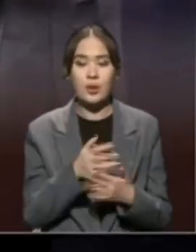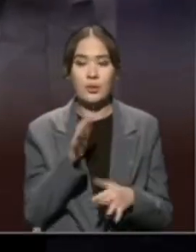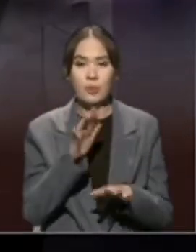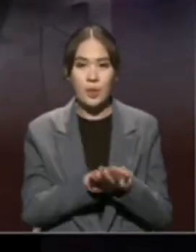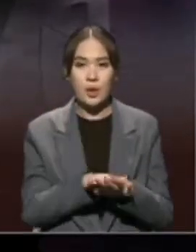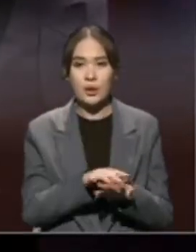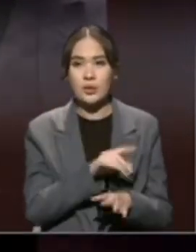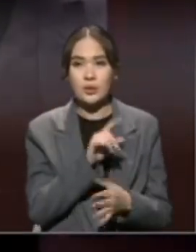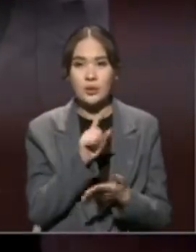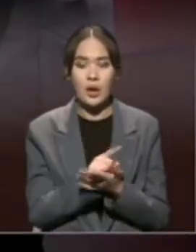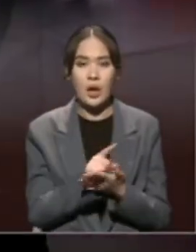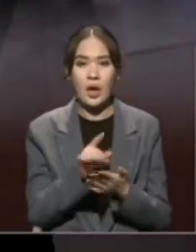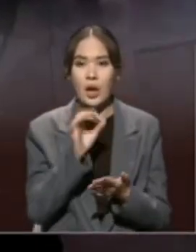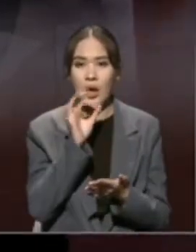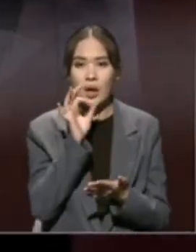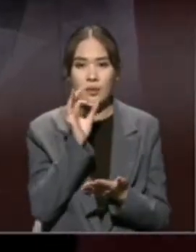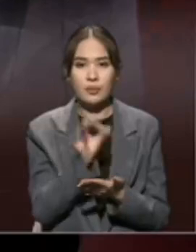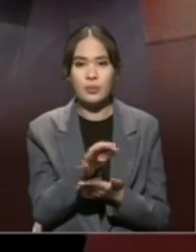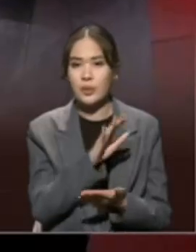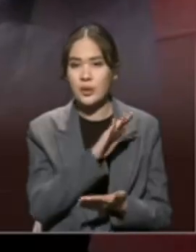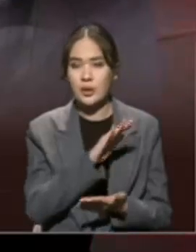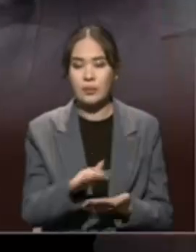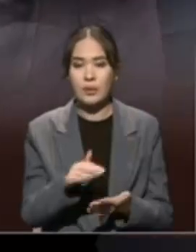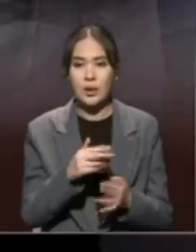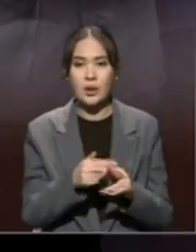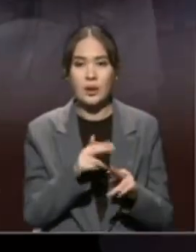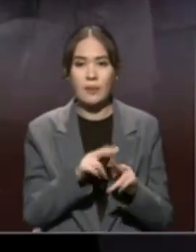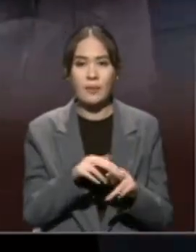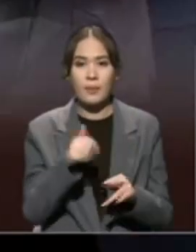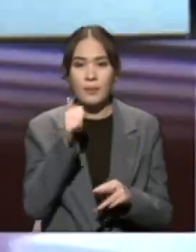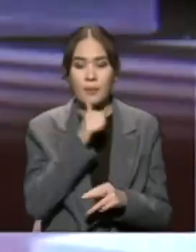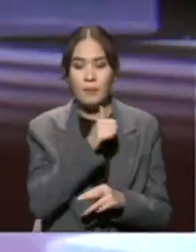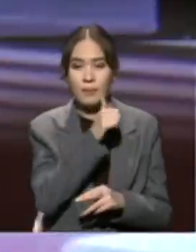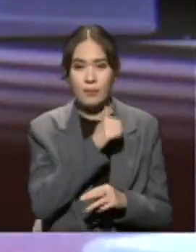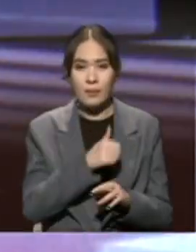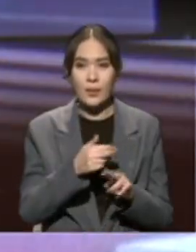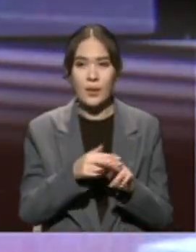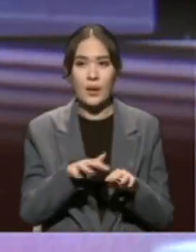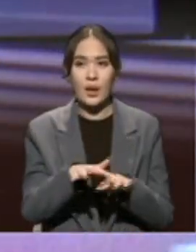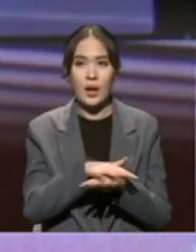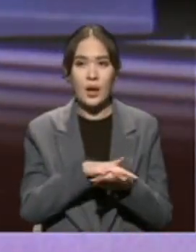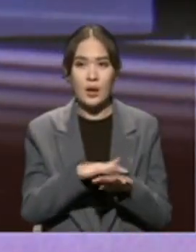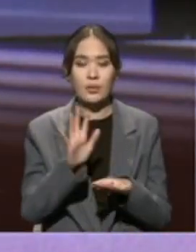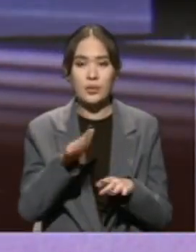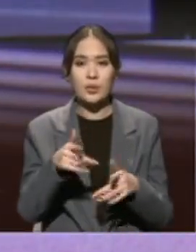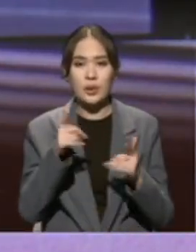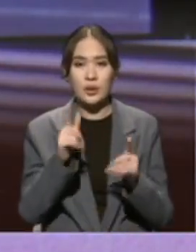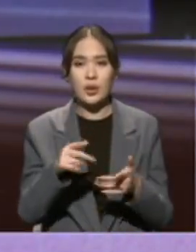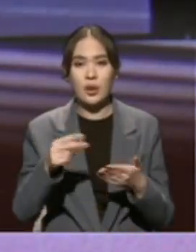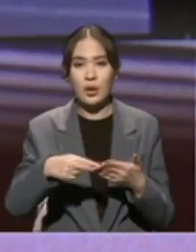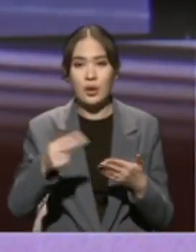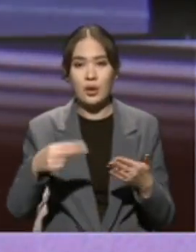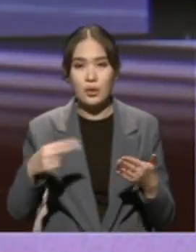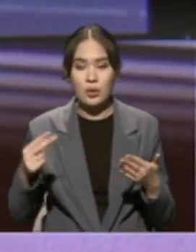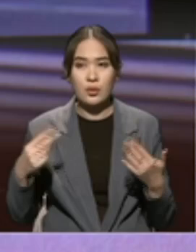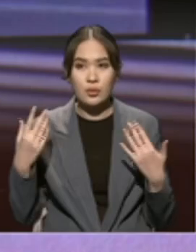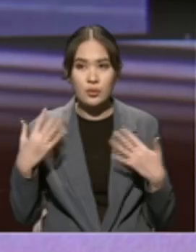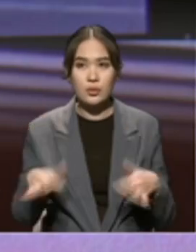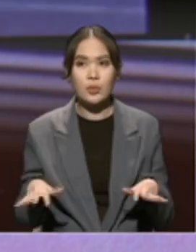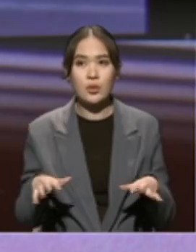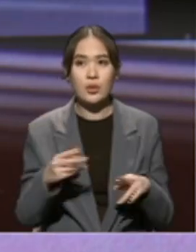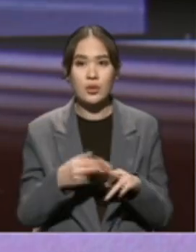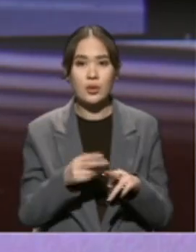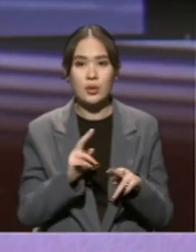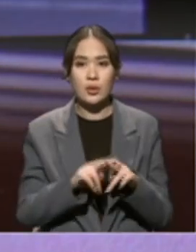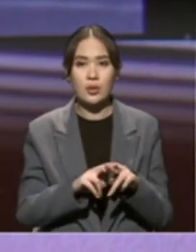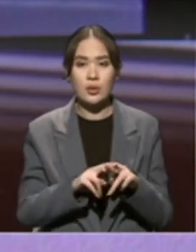Иә, міне көп жағдайлар болды. Ал оны айтпайды, айтпағаннан кейін халық сол келісім шартқа қол қоя бергеннен кейін бітті, қол қойды,